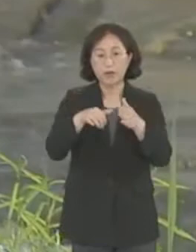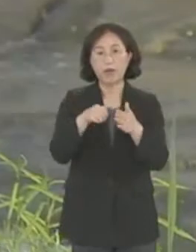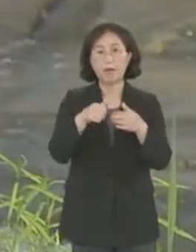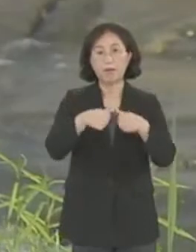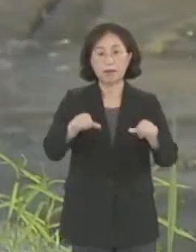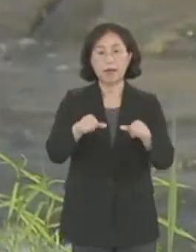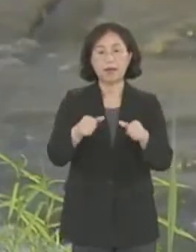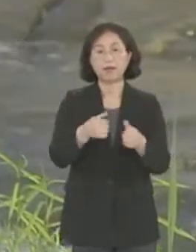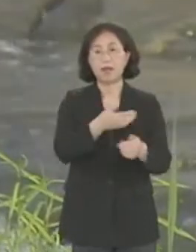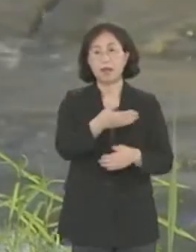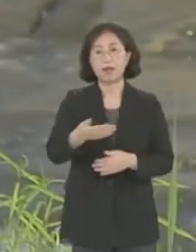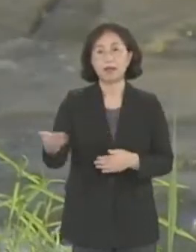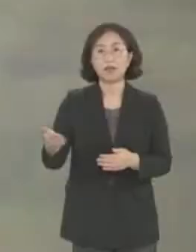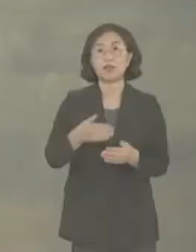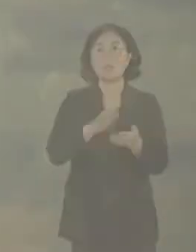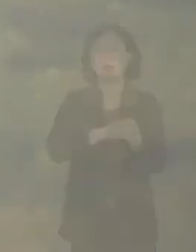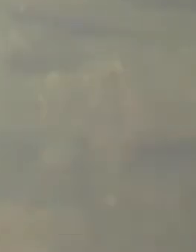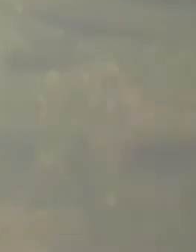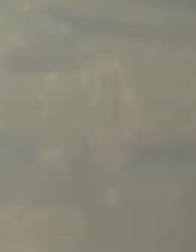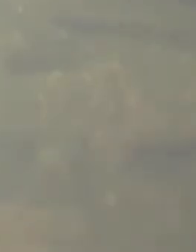하천 교량을 복구 작업을 진행합니다